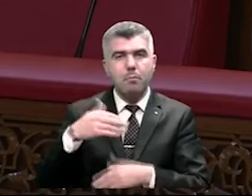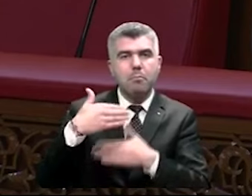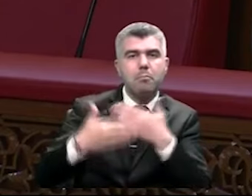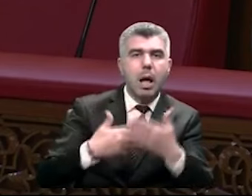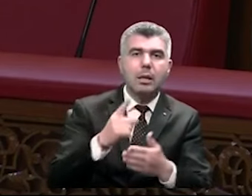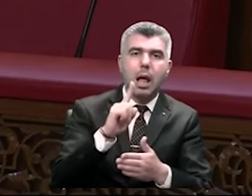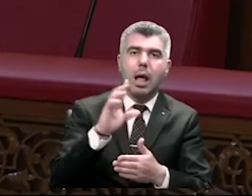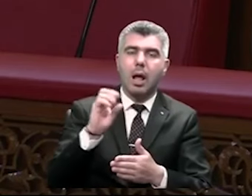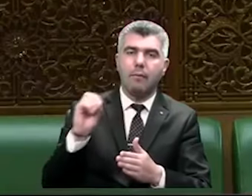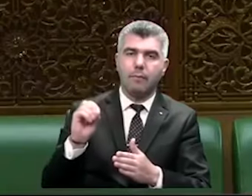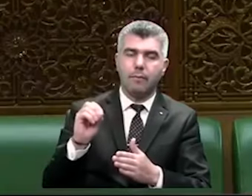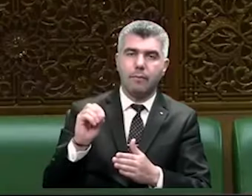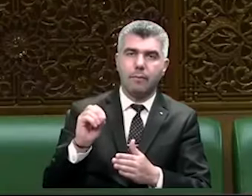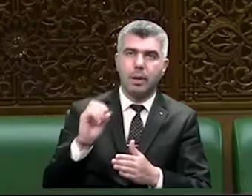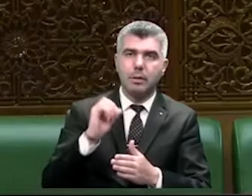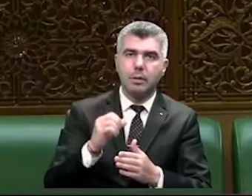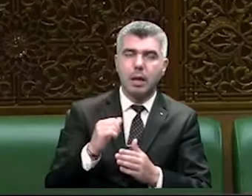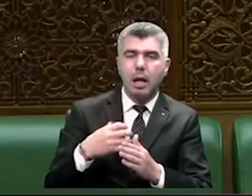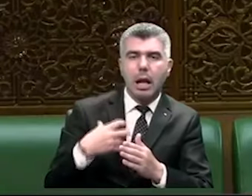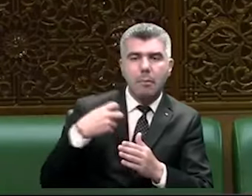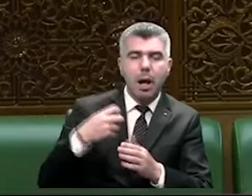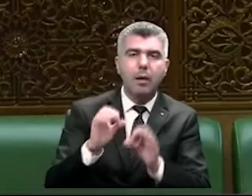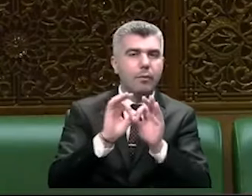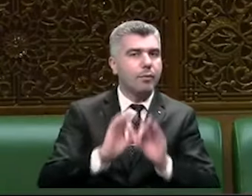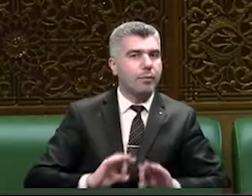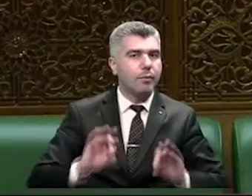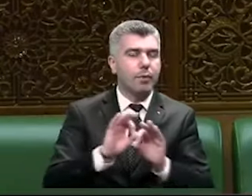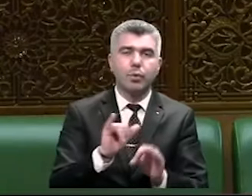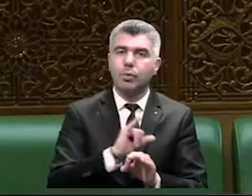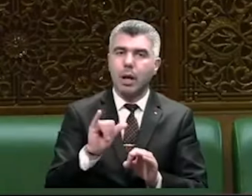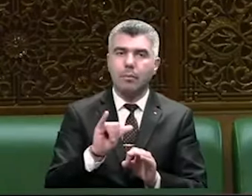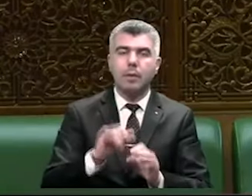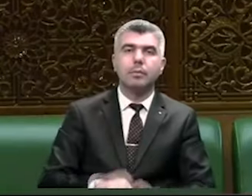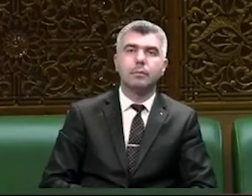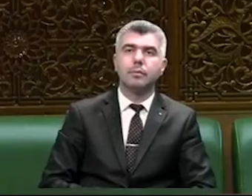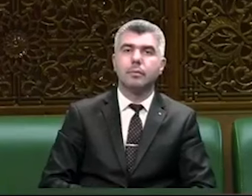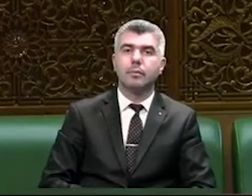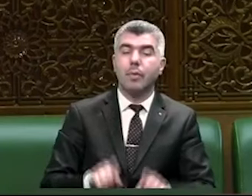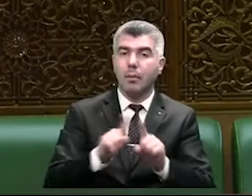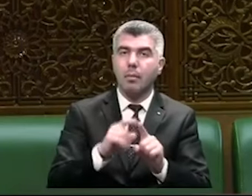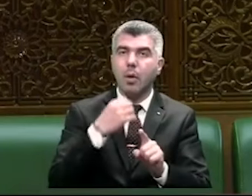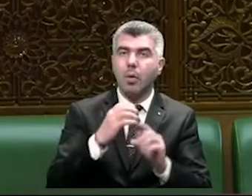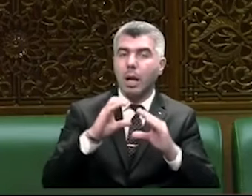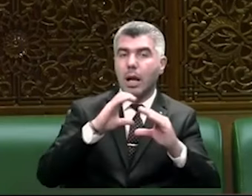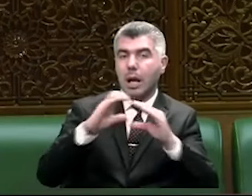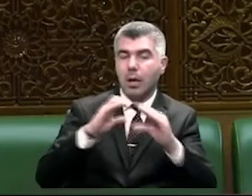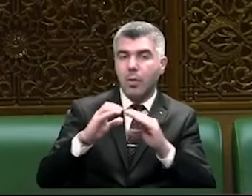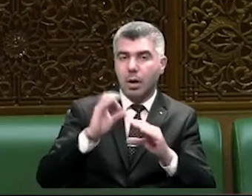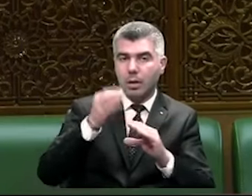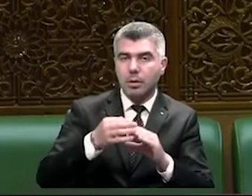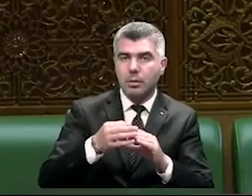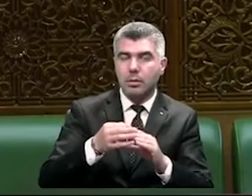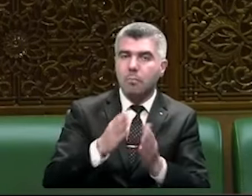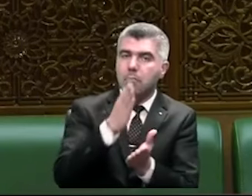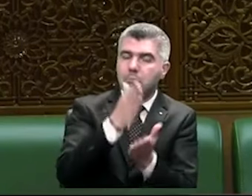نخرجوا الف الف الف الف راه ما نربحو والو باش نكونوا عزمه صراحه و نكونوا واضحين لانه ملي تنهضوا على الحوار تنهضوا على الحوار يكون